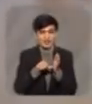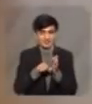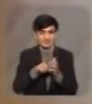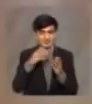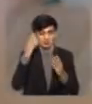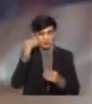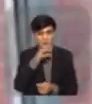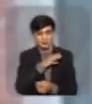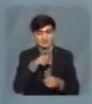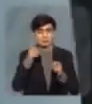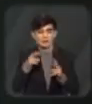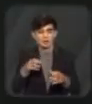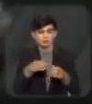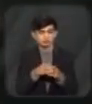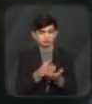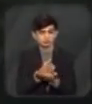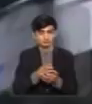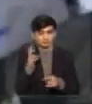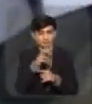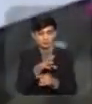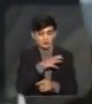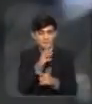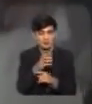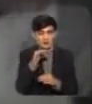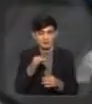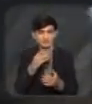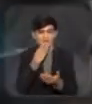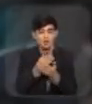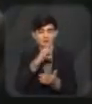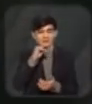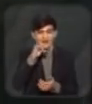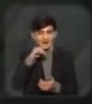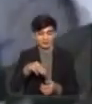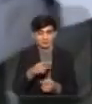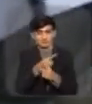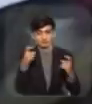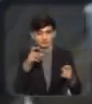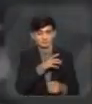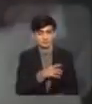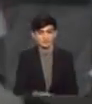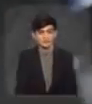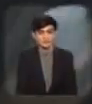комитеті арнайы операцияның видеосын өздерінің ресми сайтына салып жіберді.